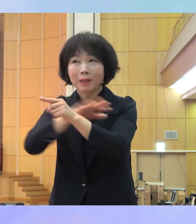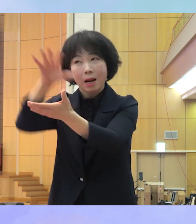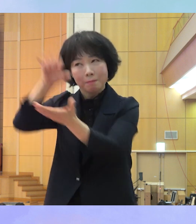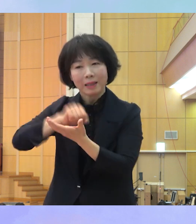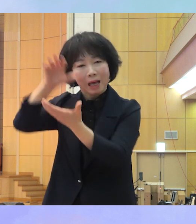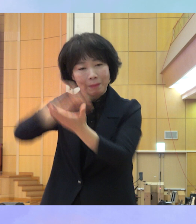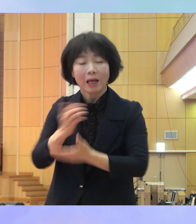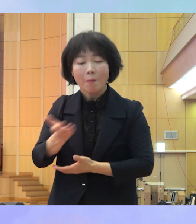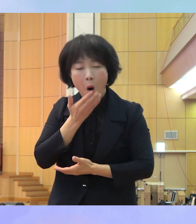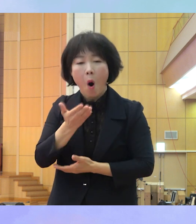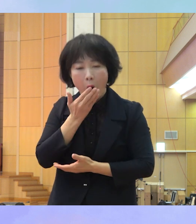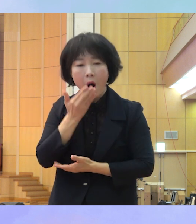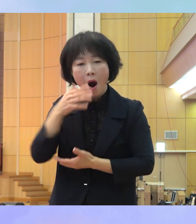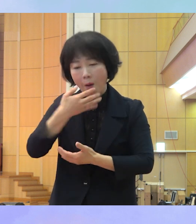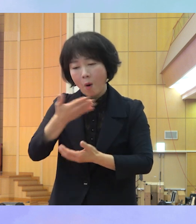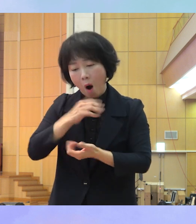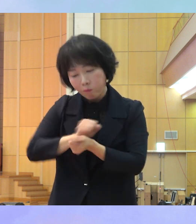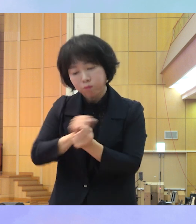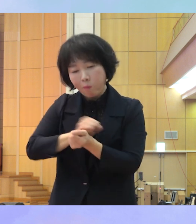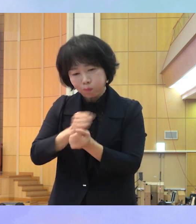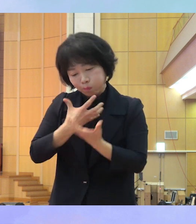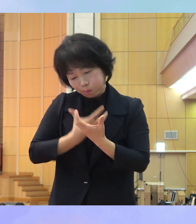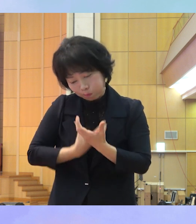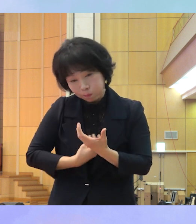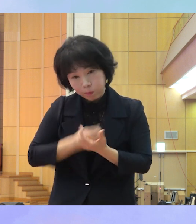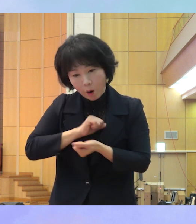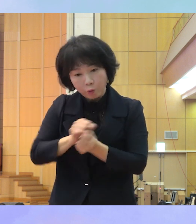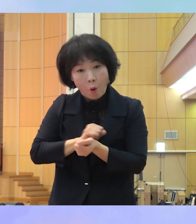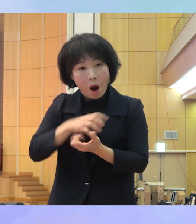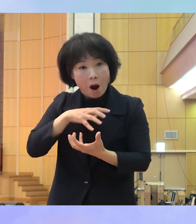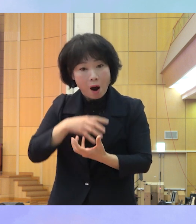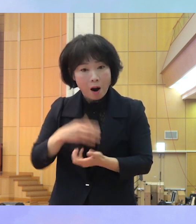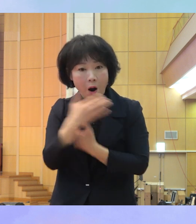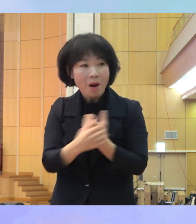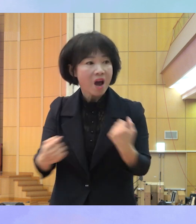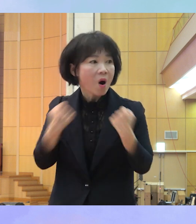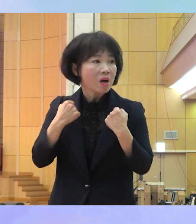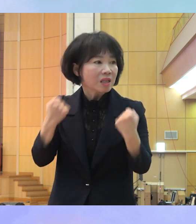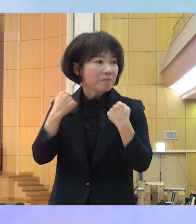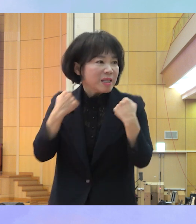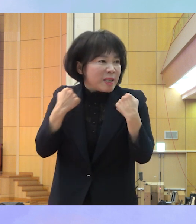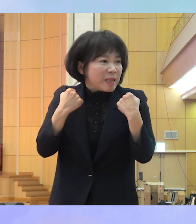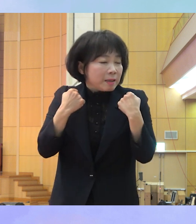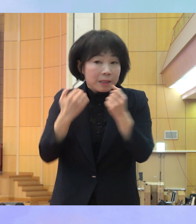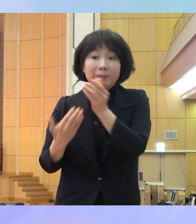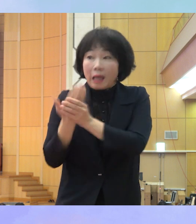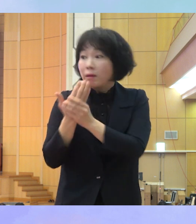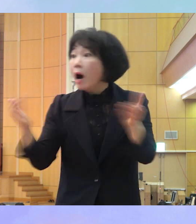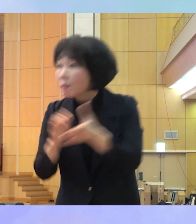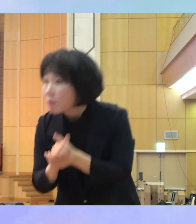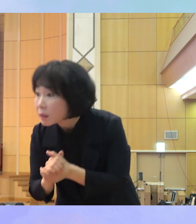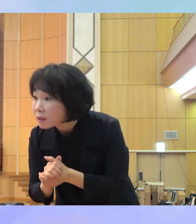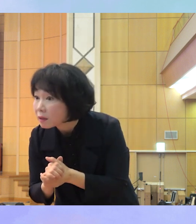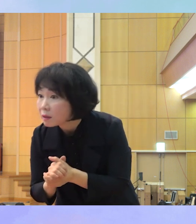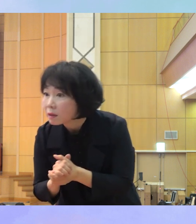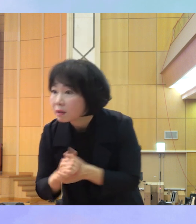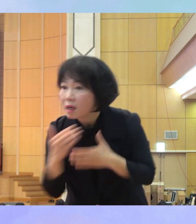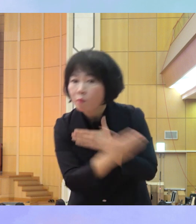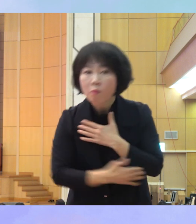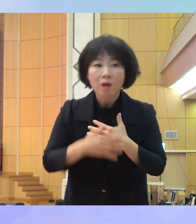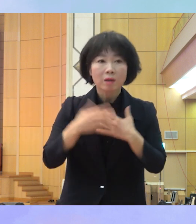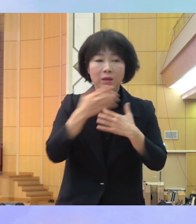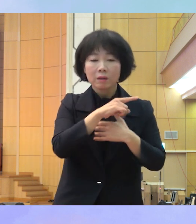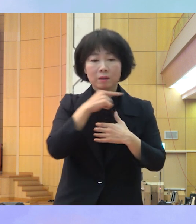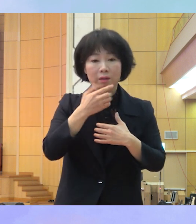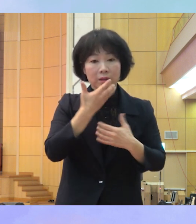잘 돼 가지고 에너지가 발생돼야 될 거 아니야. 포도나무 변해 가지고 에너지가 발생돼 가지고 내 몸에